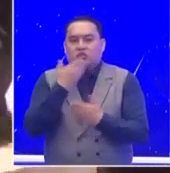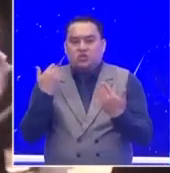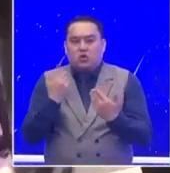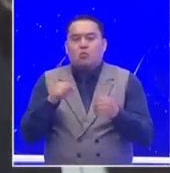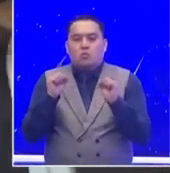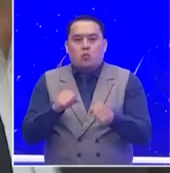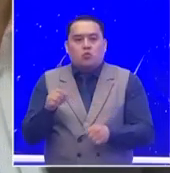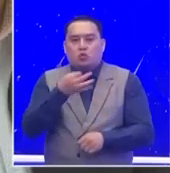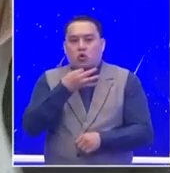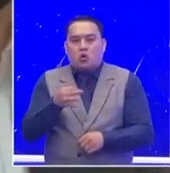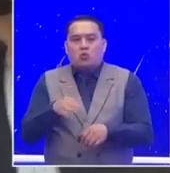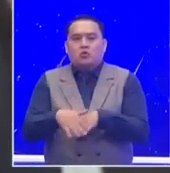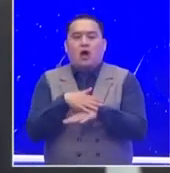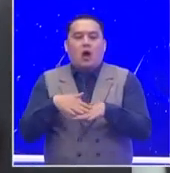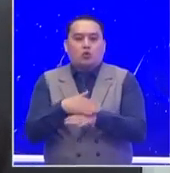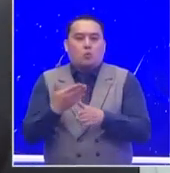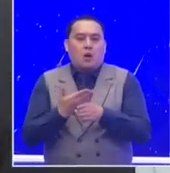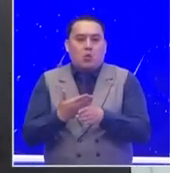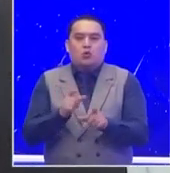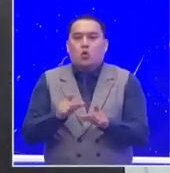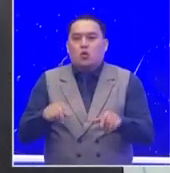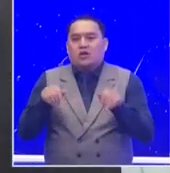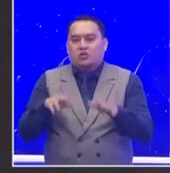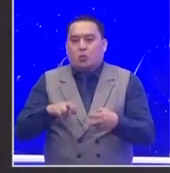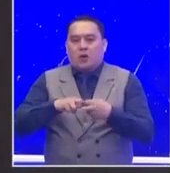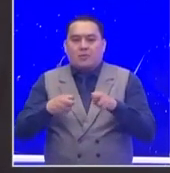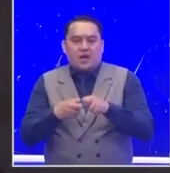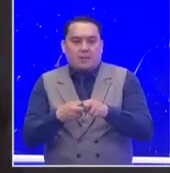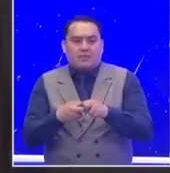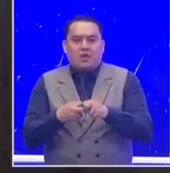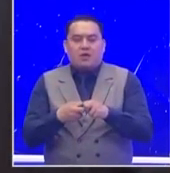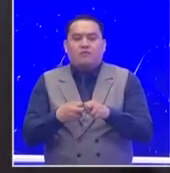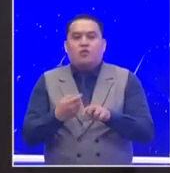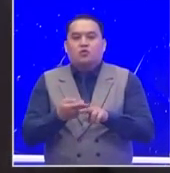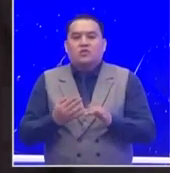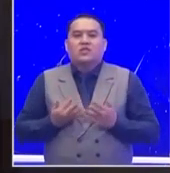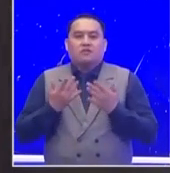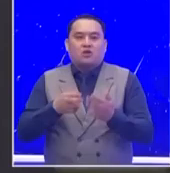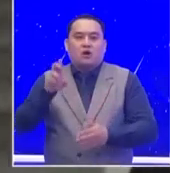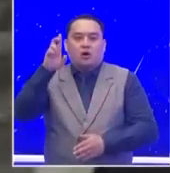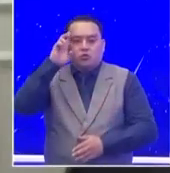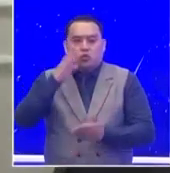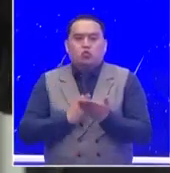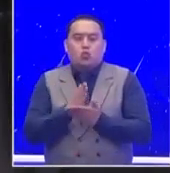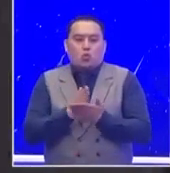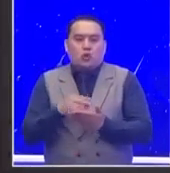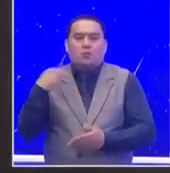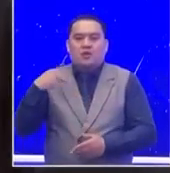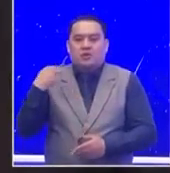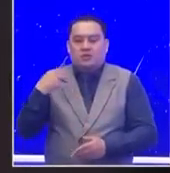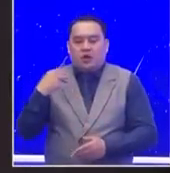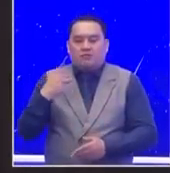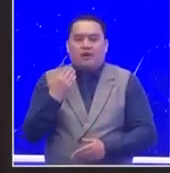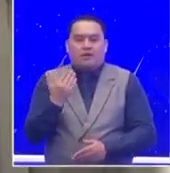и доступно. Быть ближе к народу и помогать гражданам решить наболевшие проблемы – вот чего требует от государственных служащих президент